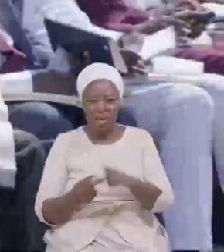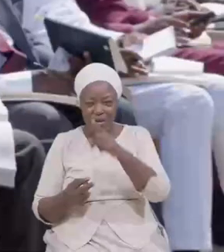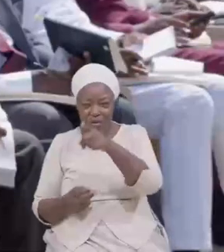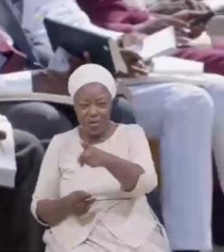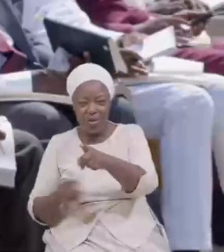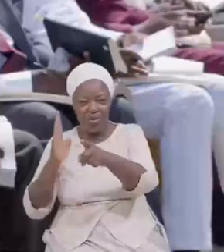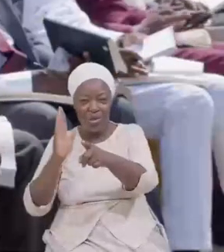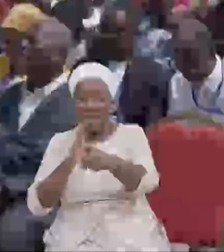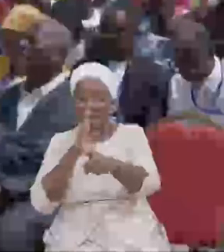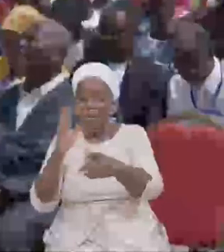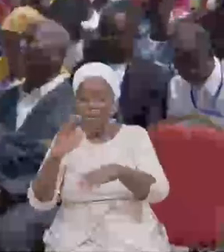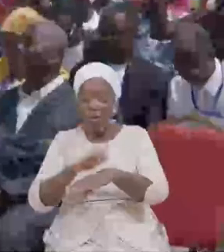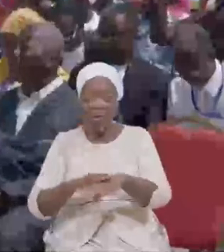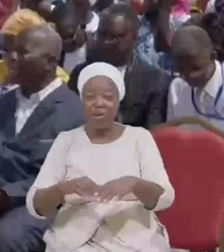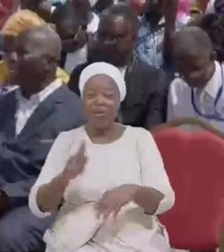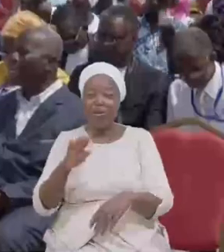D'un nouveau nom.